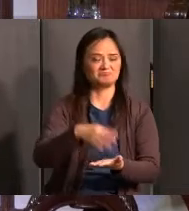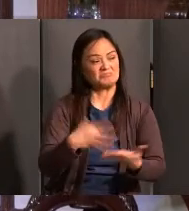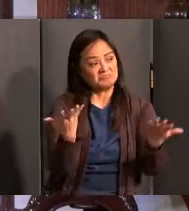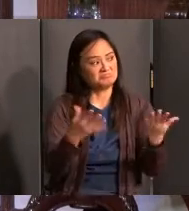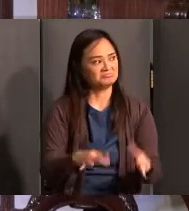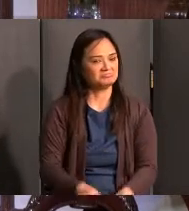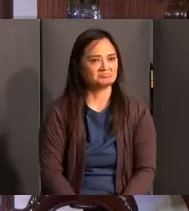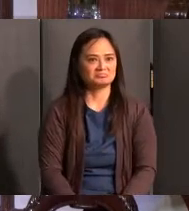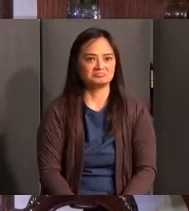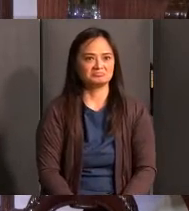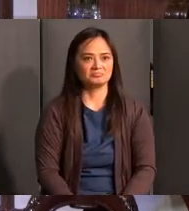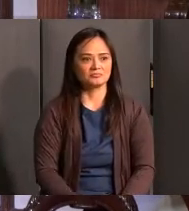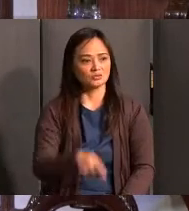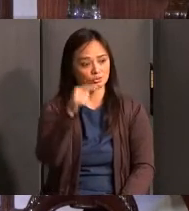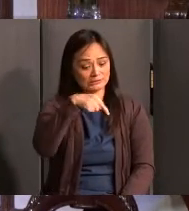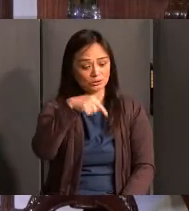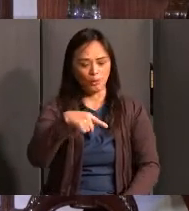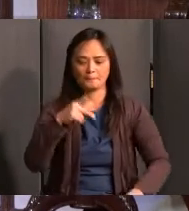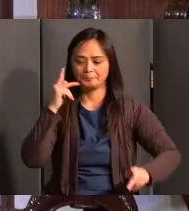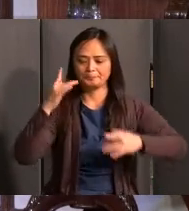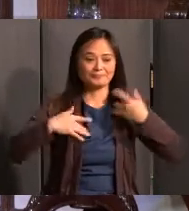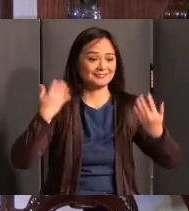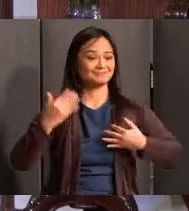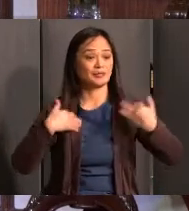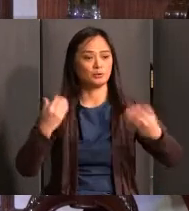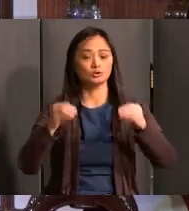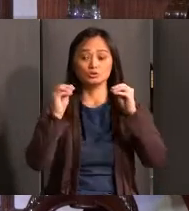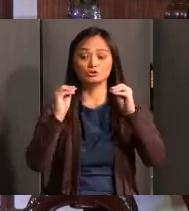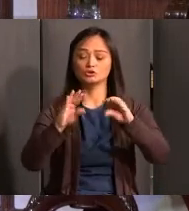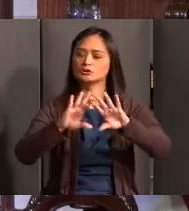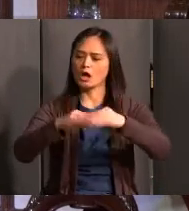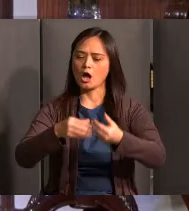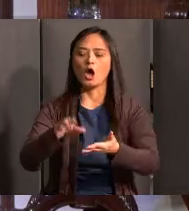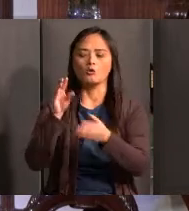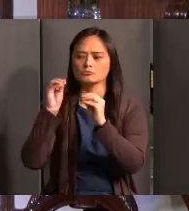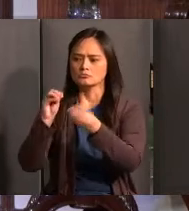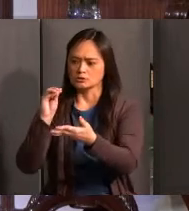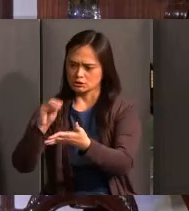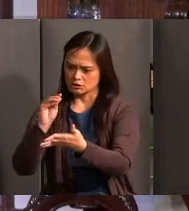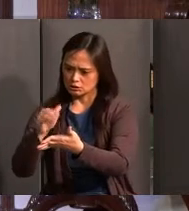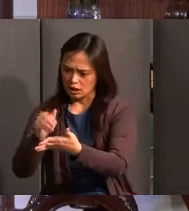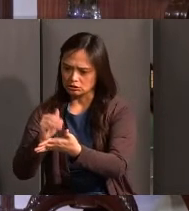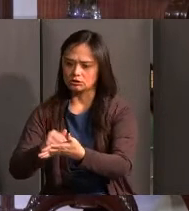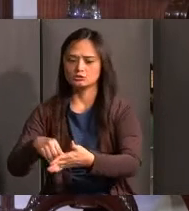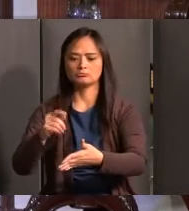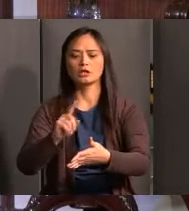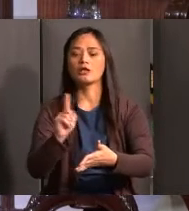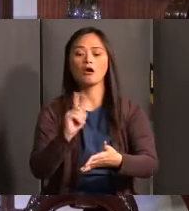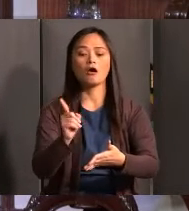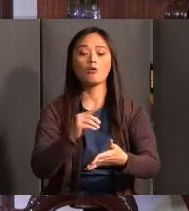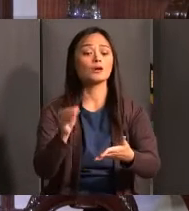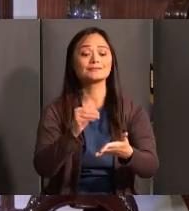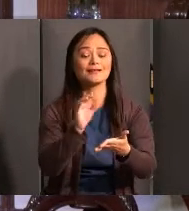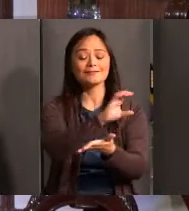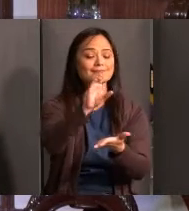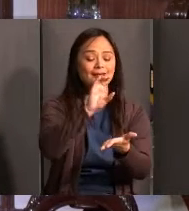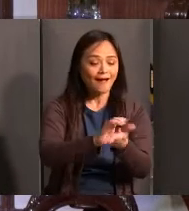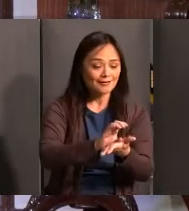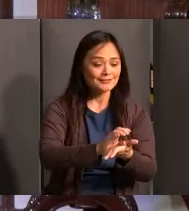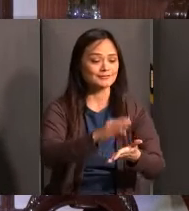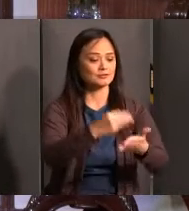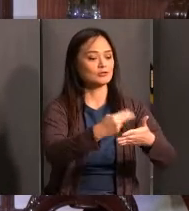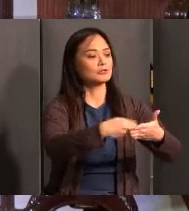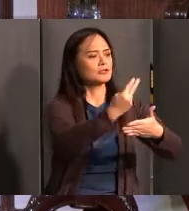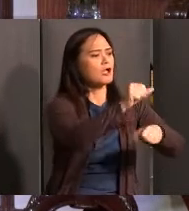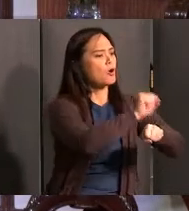paano lumago, ma-promote. Sapagkat ayaw natin mga kapatid na wala,